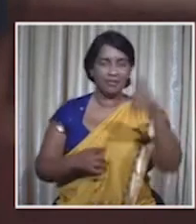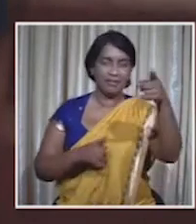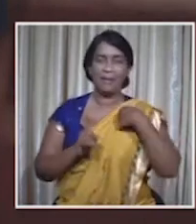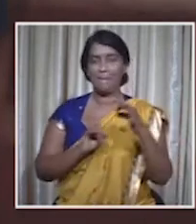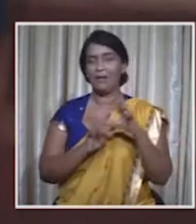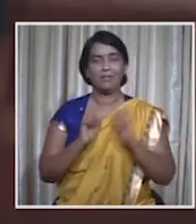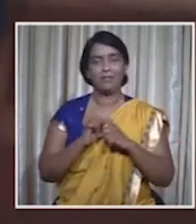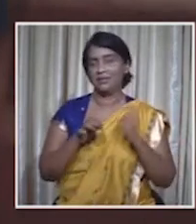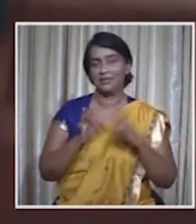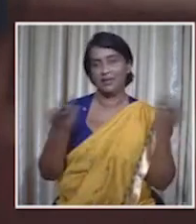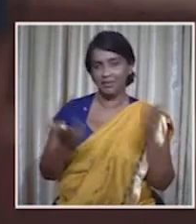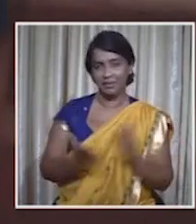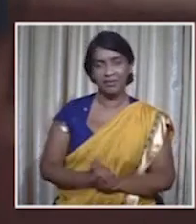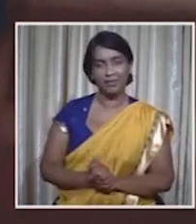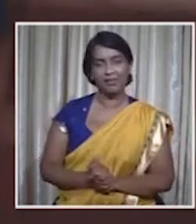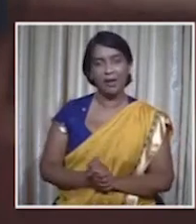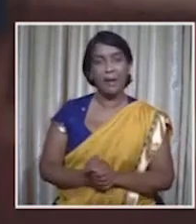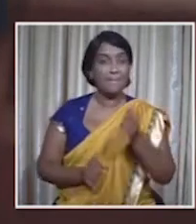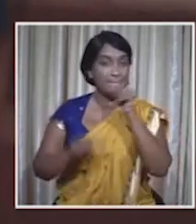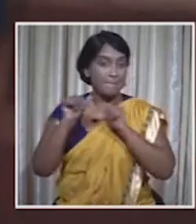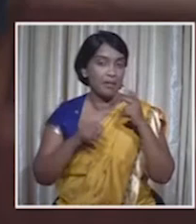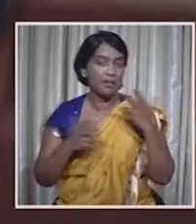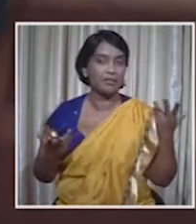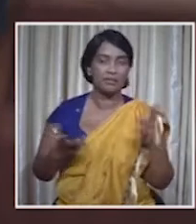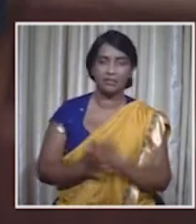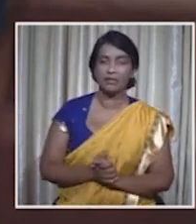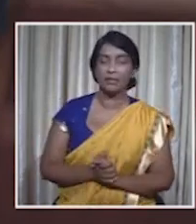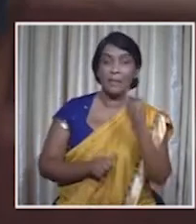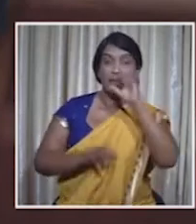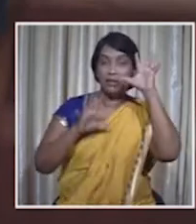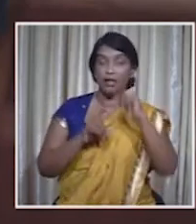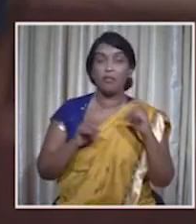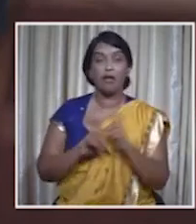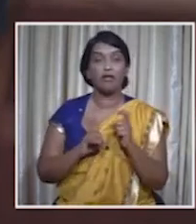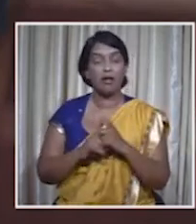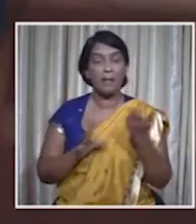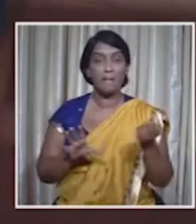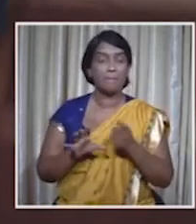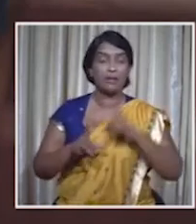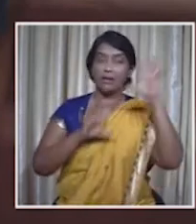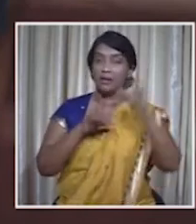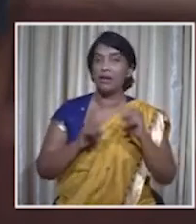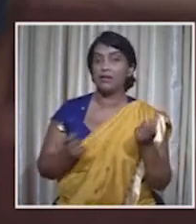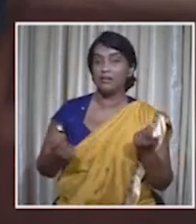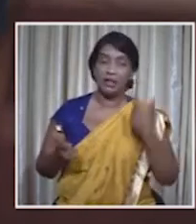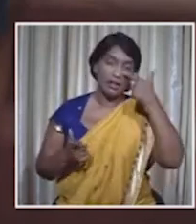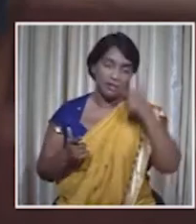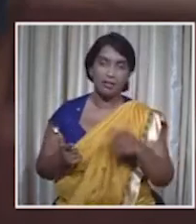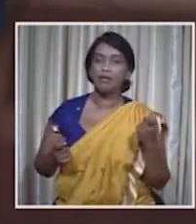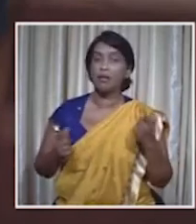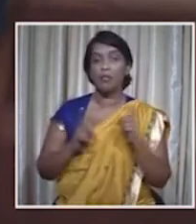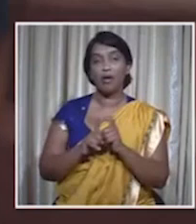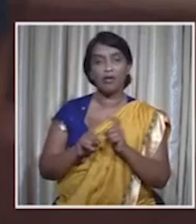ඊළඟ එතුමා කිව්වා බෙහෙත් නෑ බෙහෙත් ගේන්න සල්ලි ඩොලර් නෑ කිරිපිටි ගේන්න සල්ලි නෑ තෙල් ගේන්න ඩොලර්